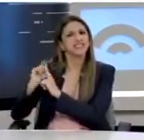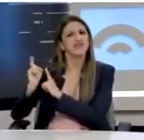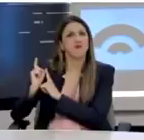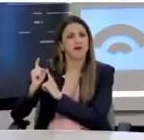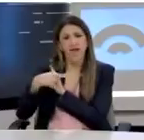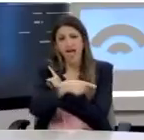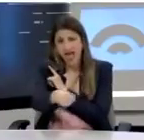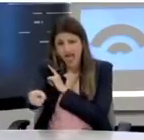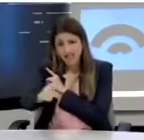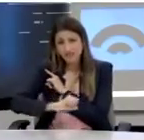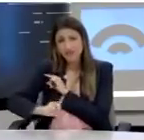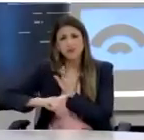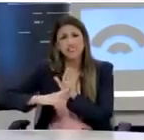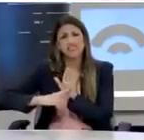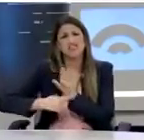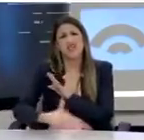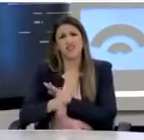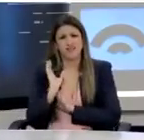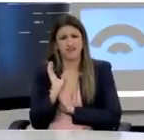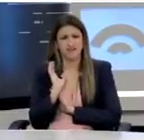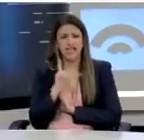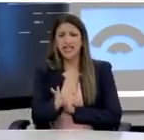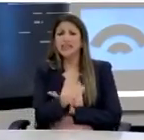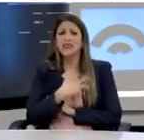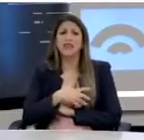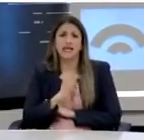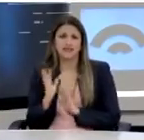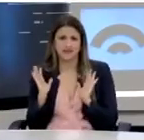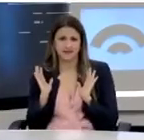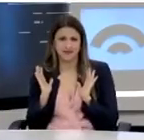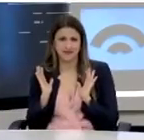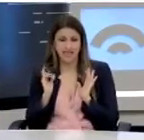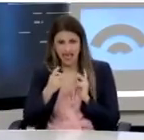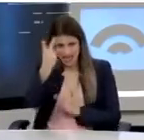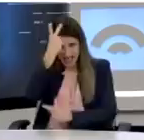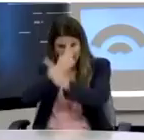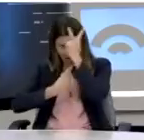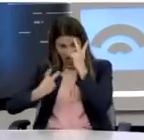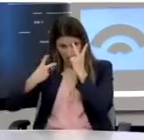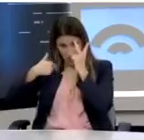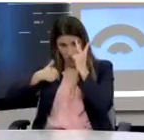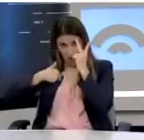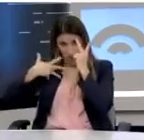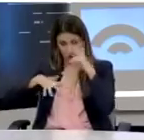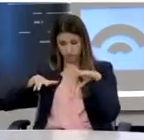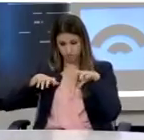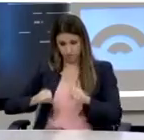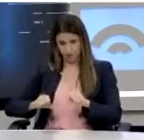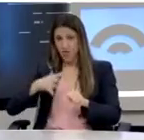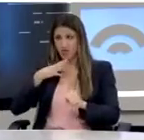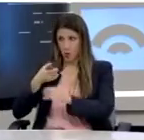κατηγορείτε, εργαλειοποίηση ενός εθνικού ζητήματος. Εσείς κάνετε αυτό που μας κατηγορείτε. Και